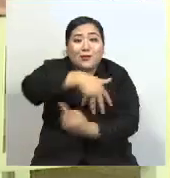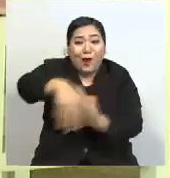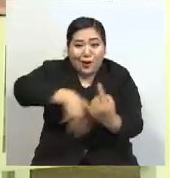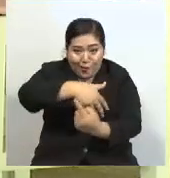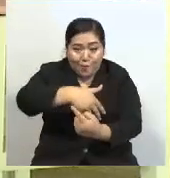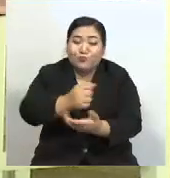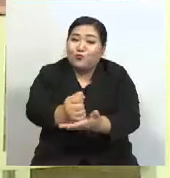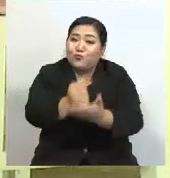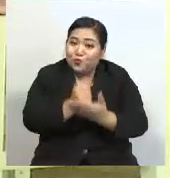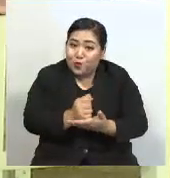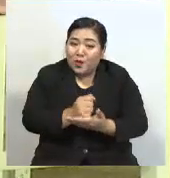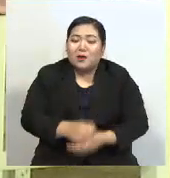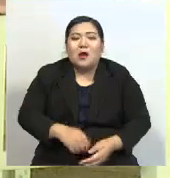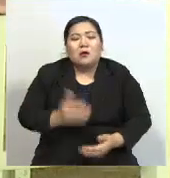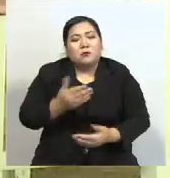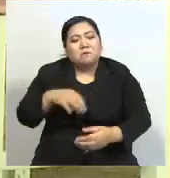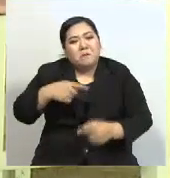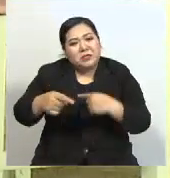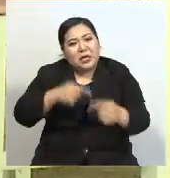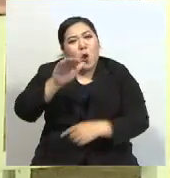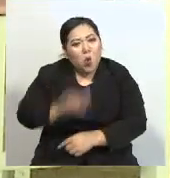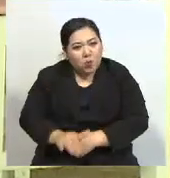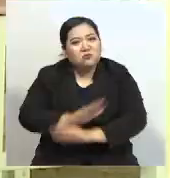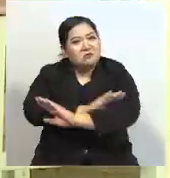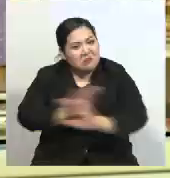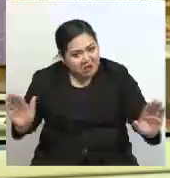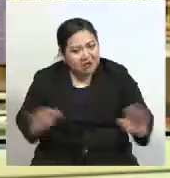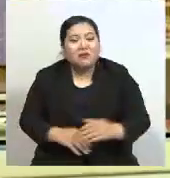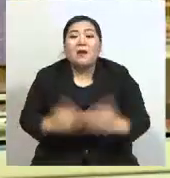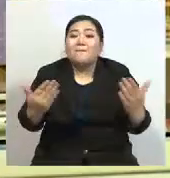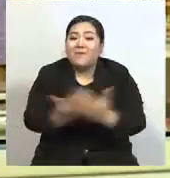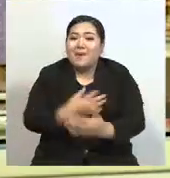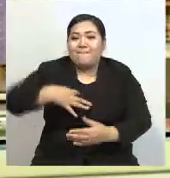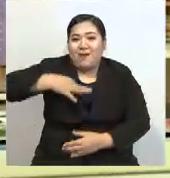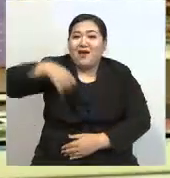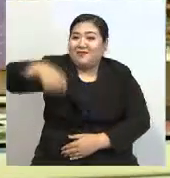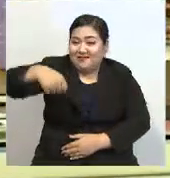ด้วยการลดละเลิกการใช้ถุงพลาสติกแล้วก็หันมาใช้ถุง